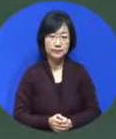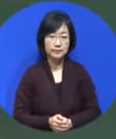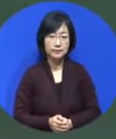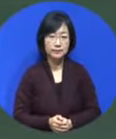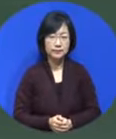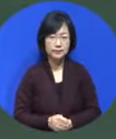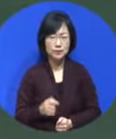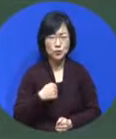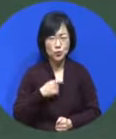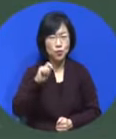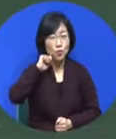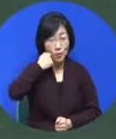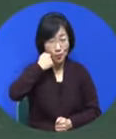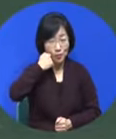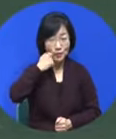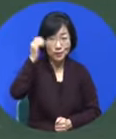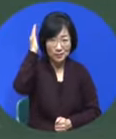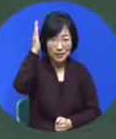언